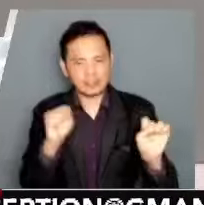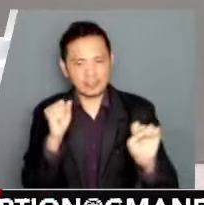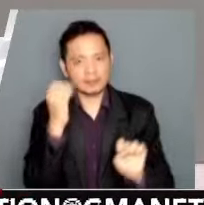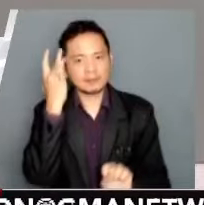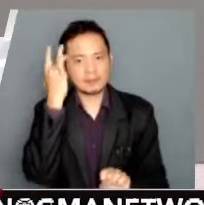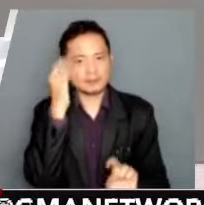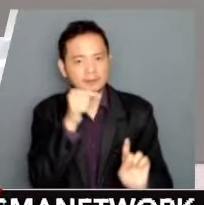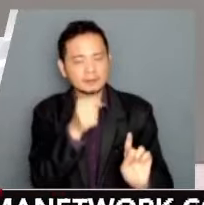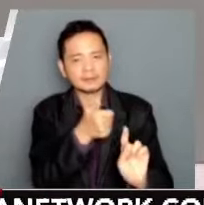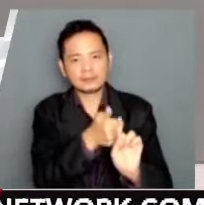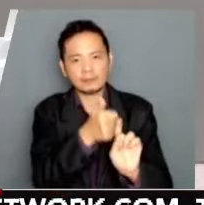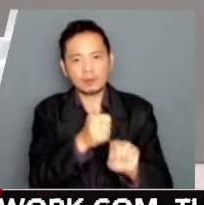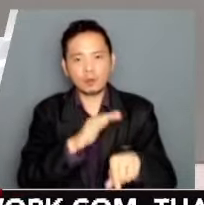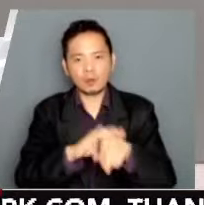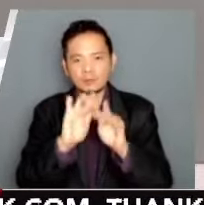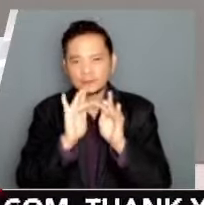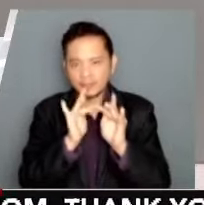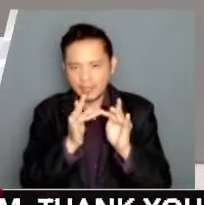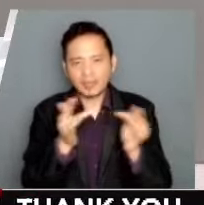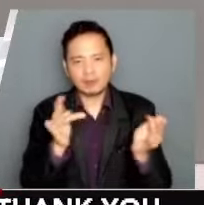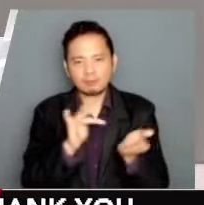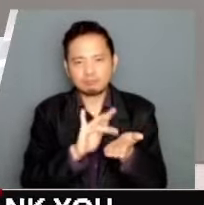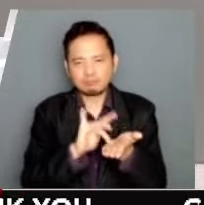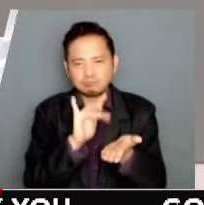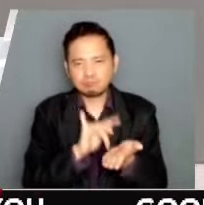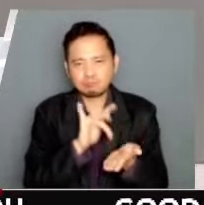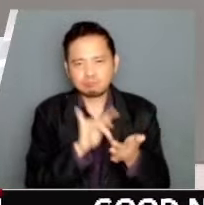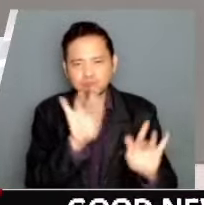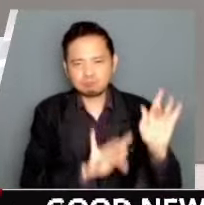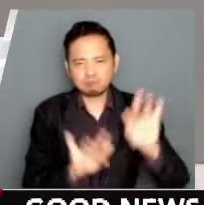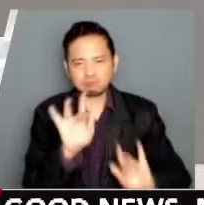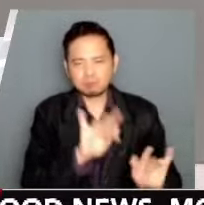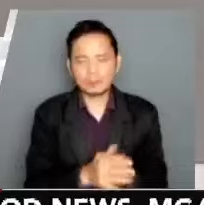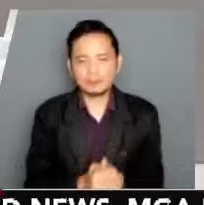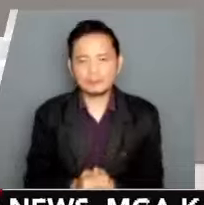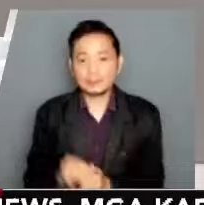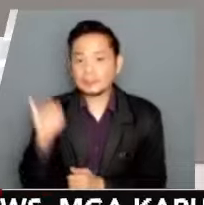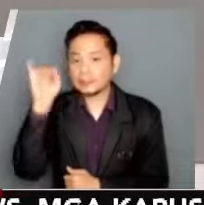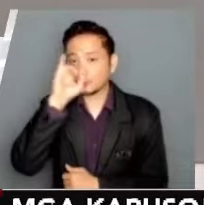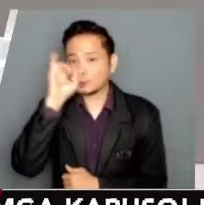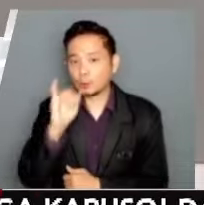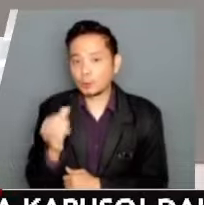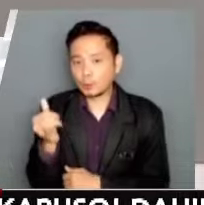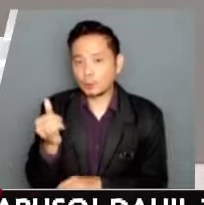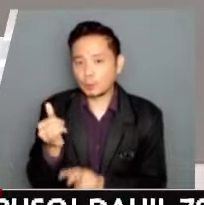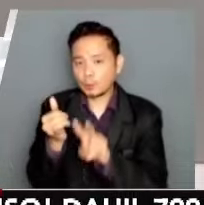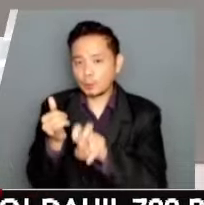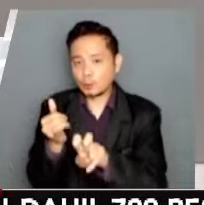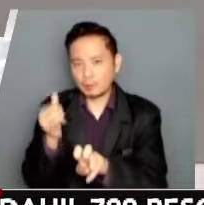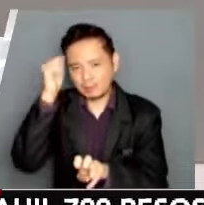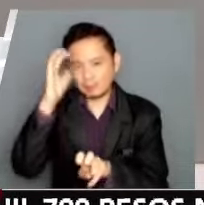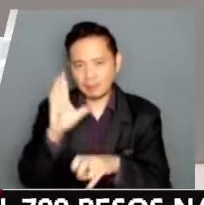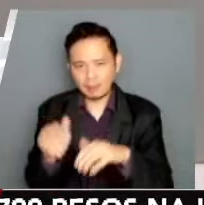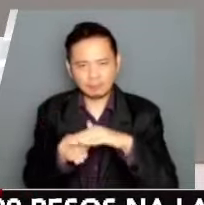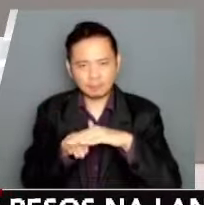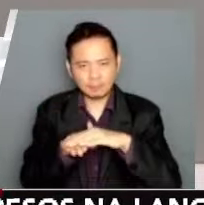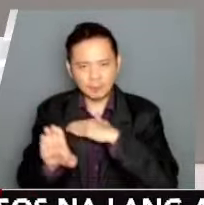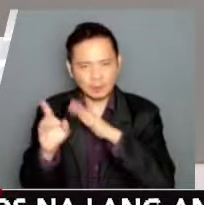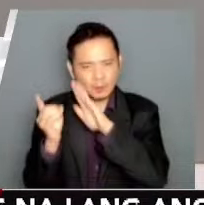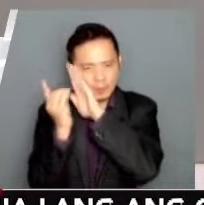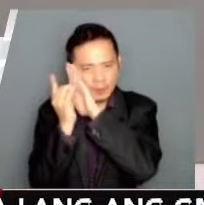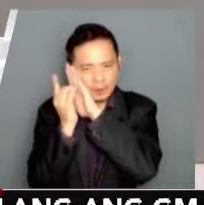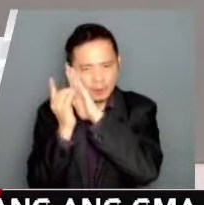online sexual abuse sa Iloilo City naman hulikam ang panloloob na isang lalaki sa isang boarding house